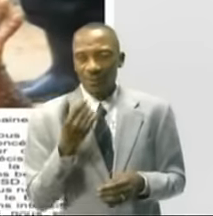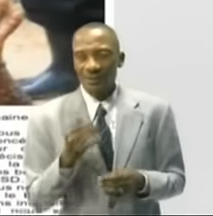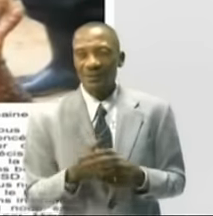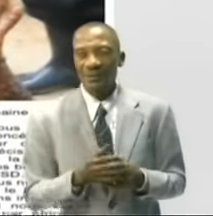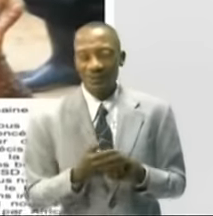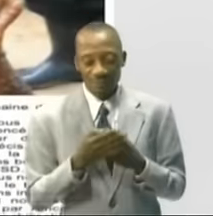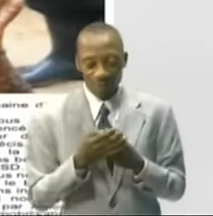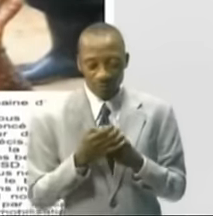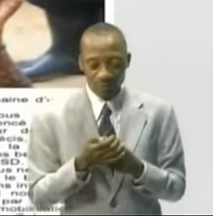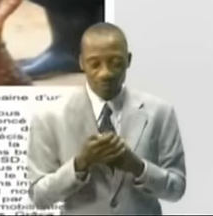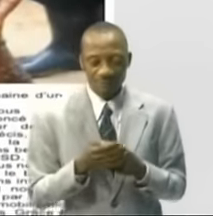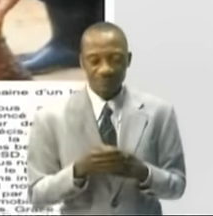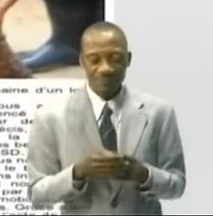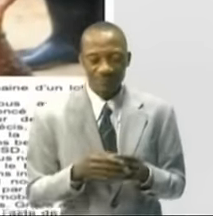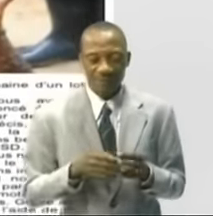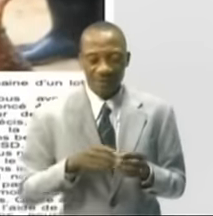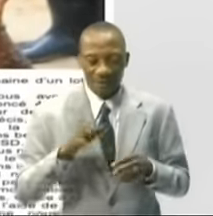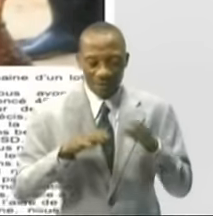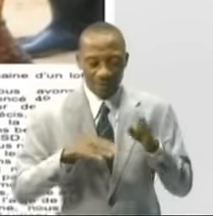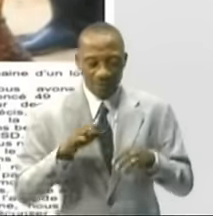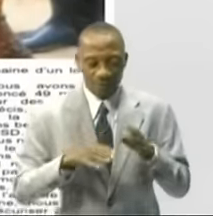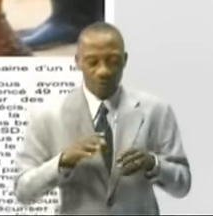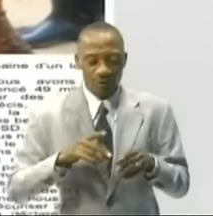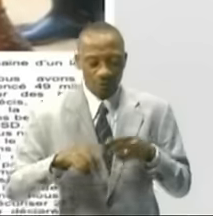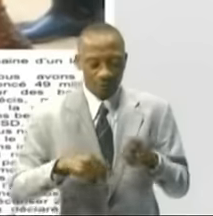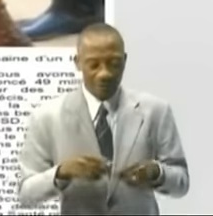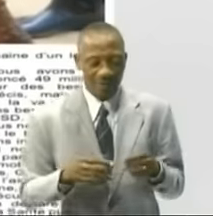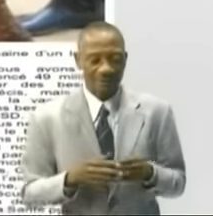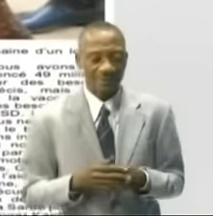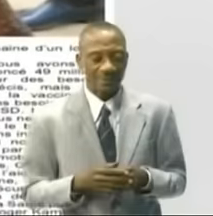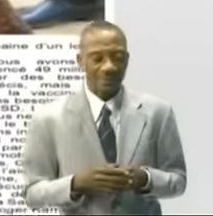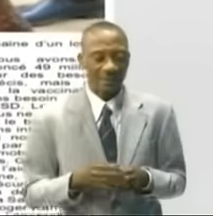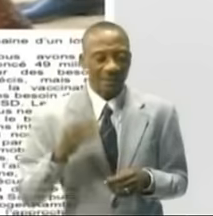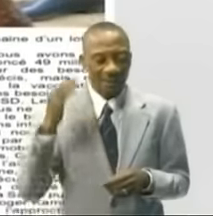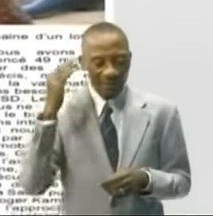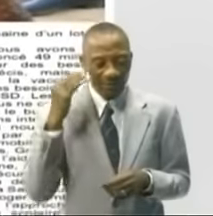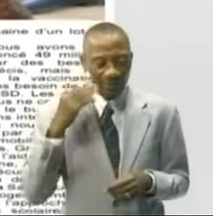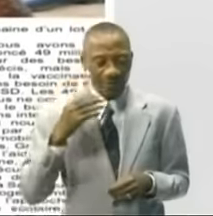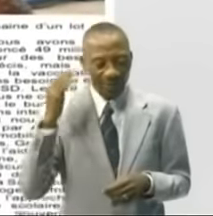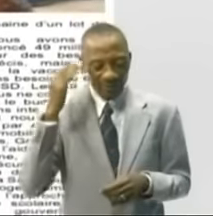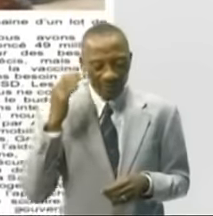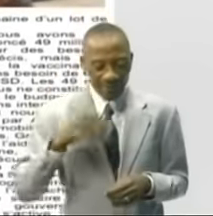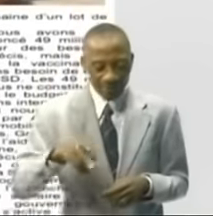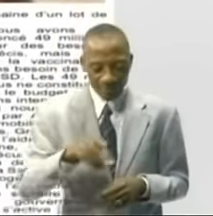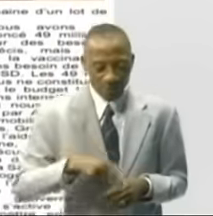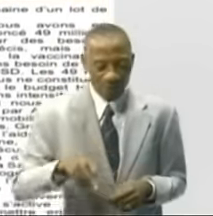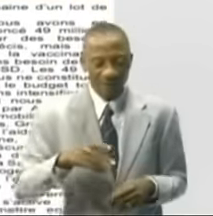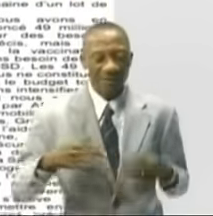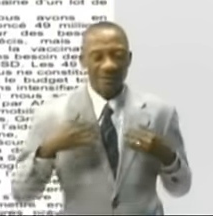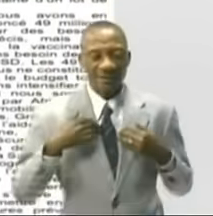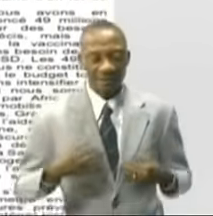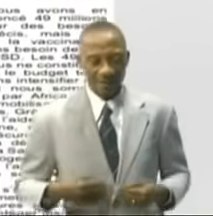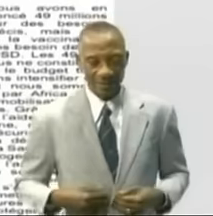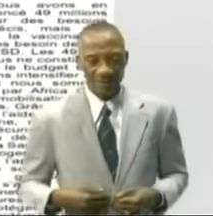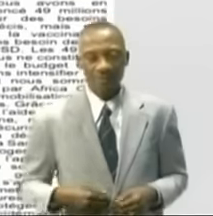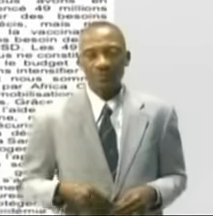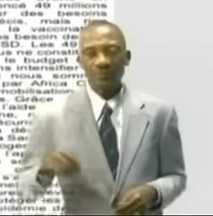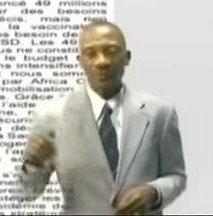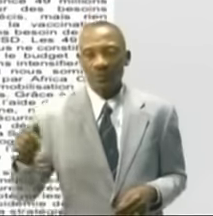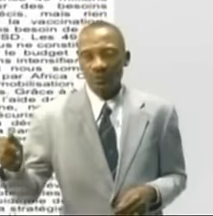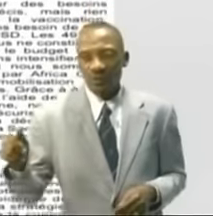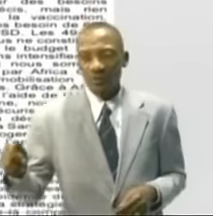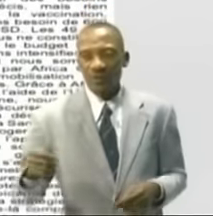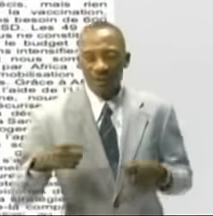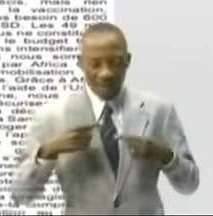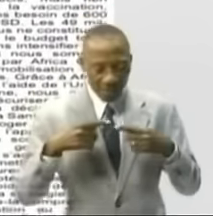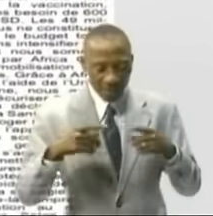les autorités provinciales. Le ministre provincial de la Santé, Patricien Gongo, se dit préoccupé par la situation au